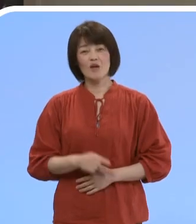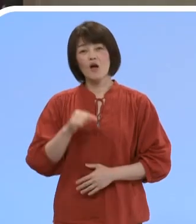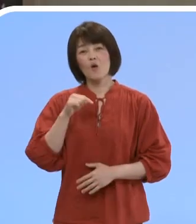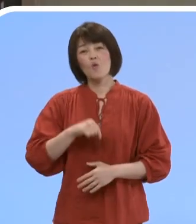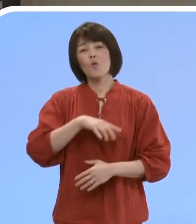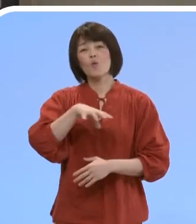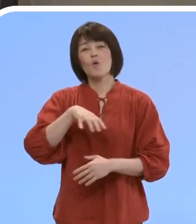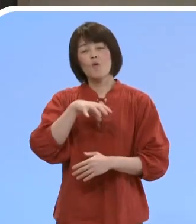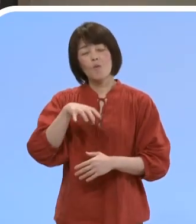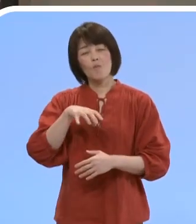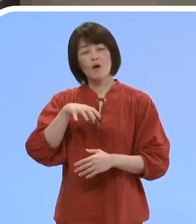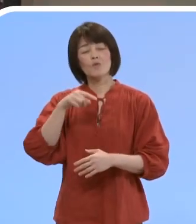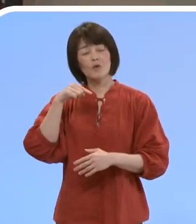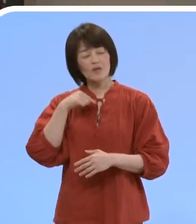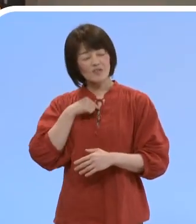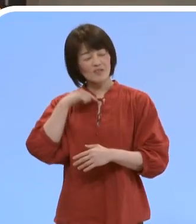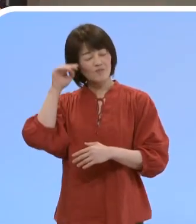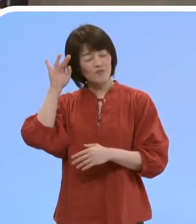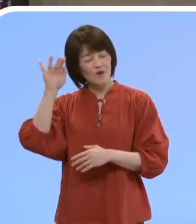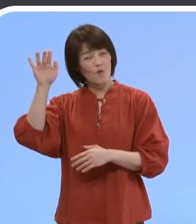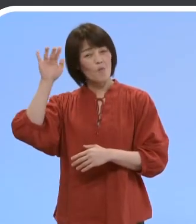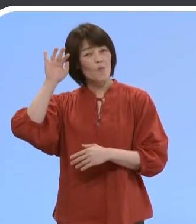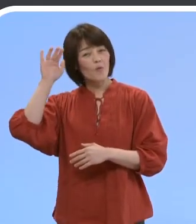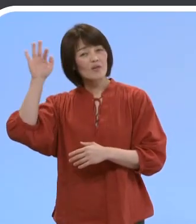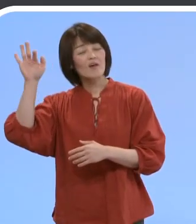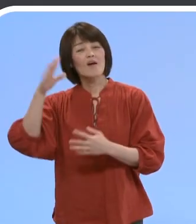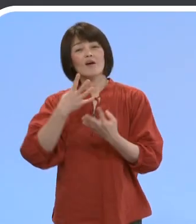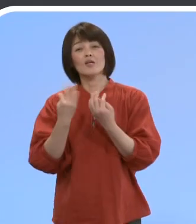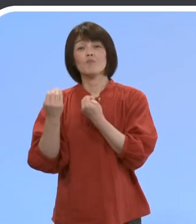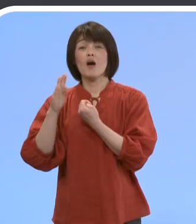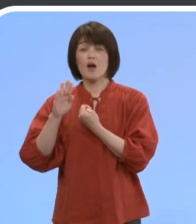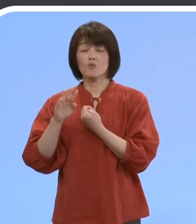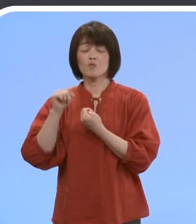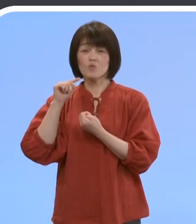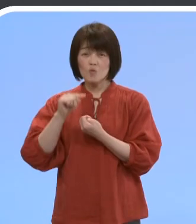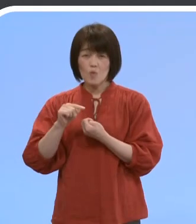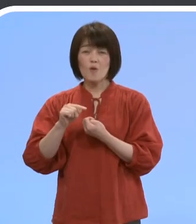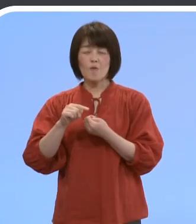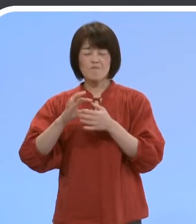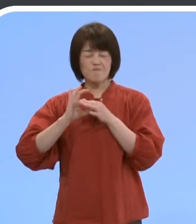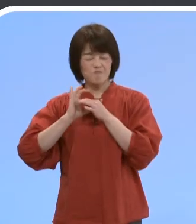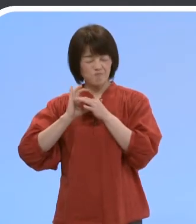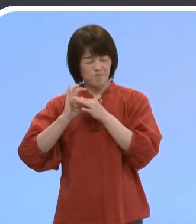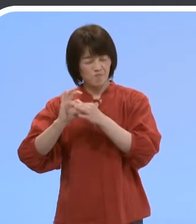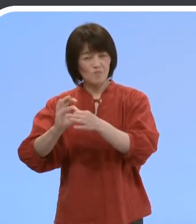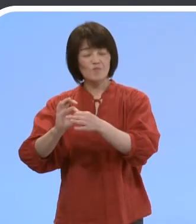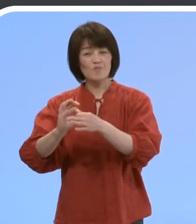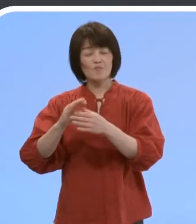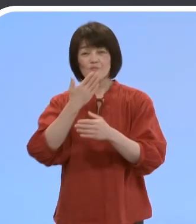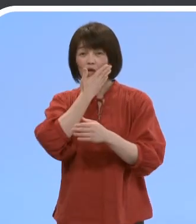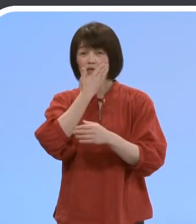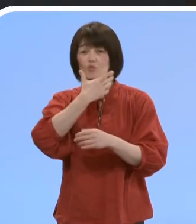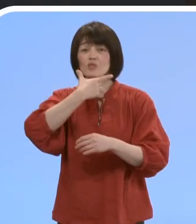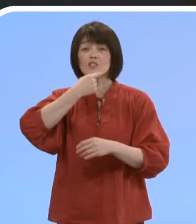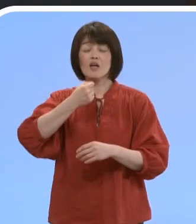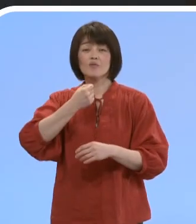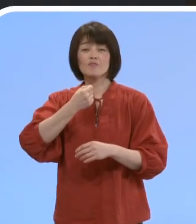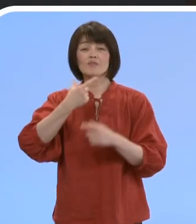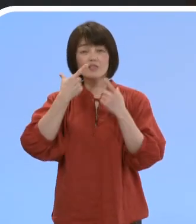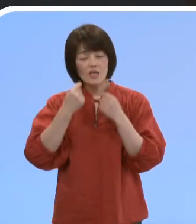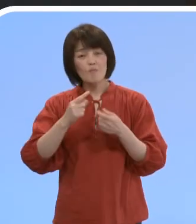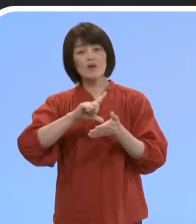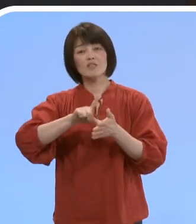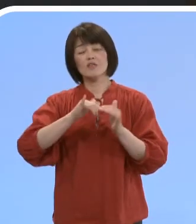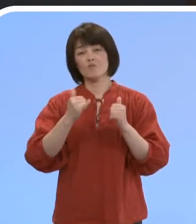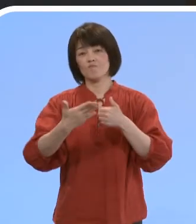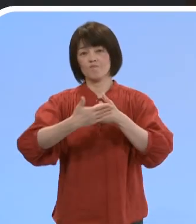思い出がすごくここの場所にあって、でその思い出を大切にしたいとか、うん、残したいなって思った時に、まあ、地域の